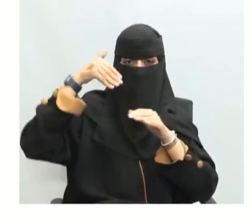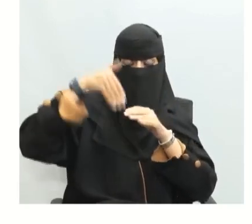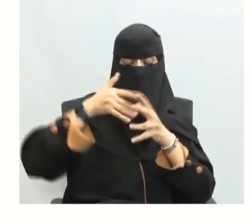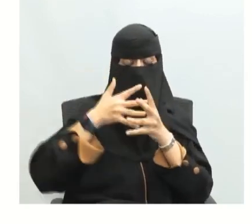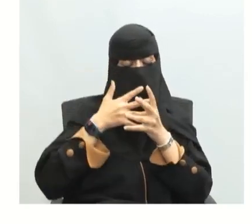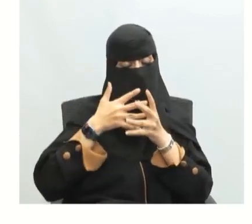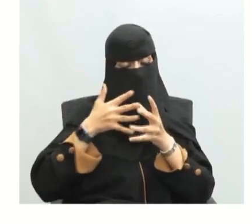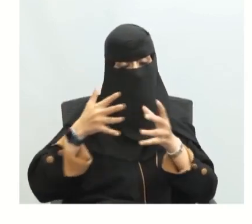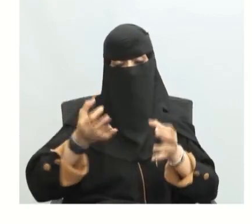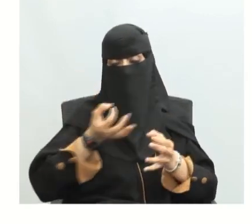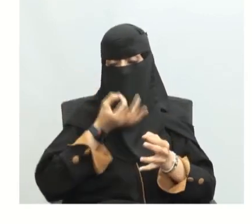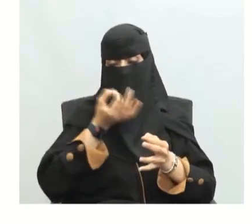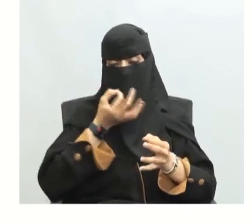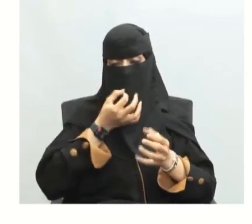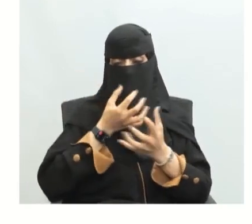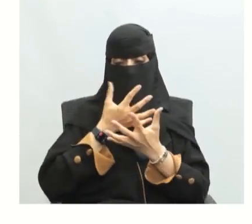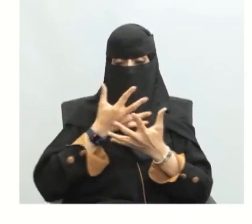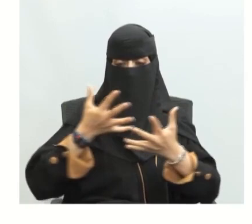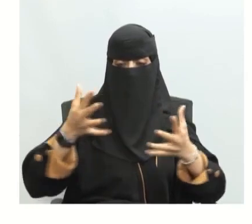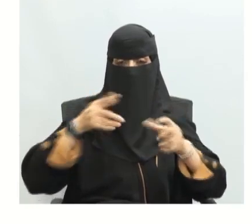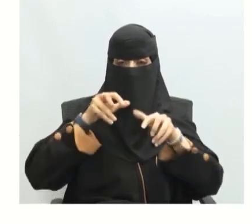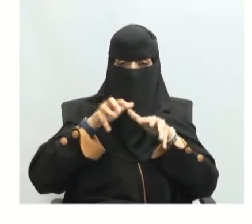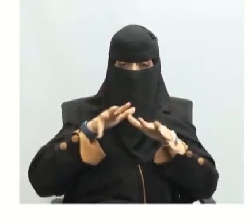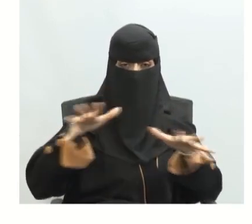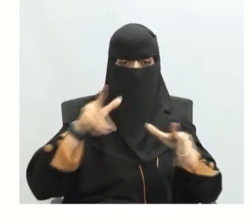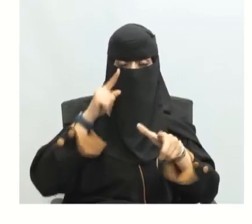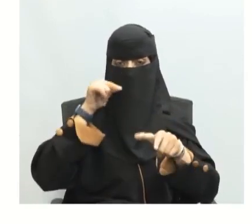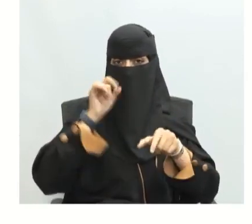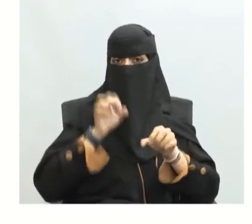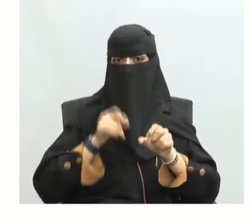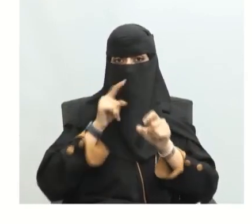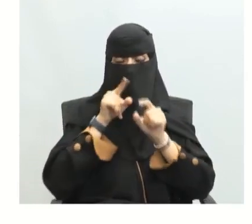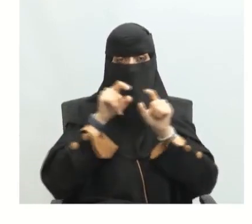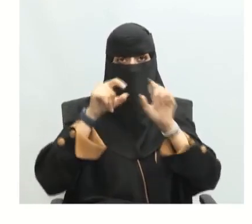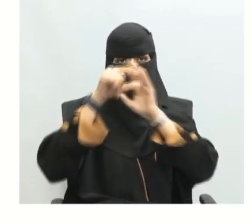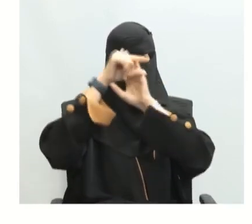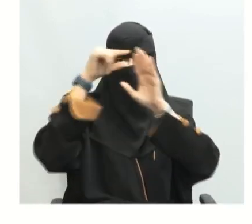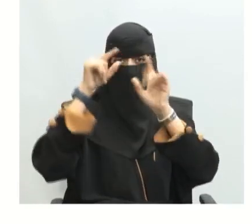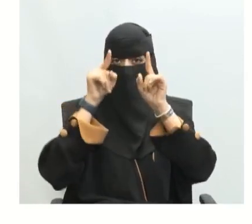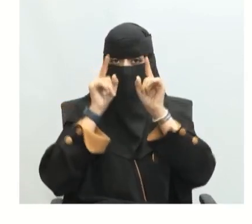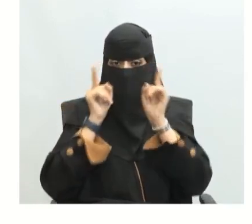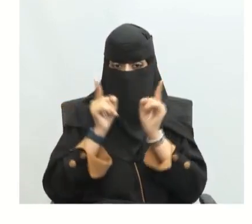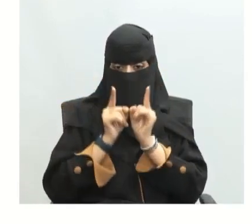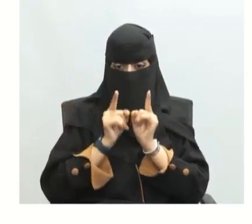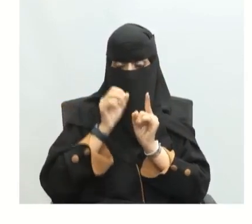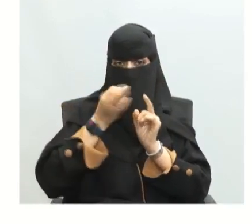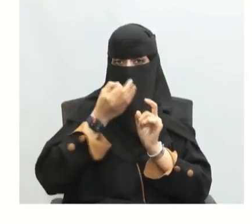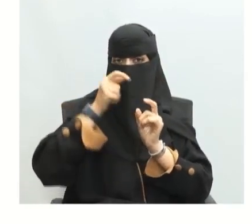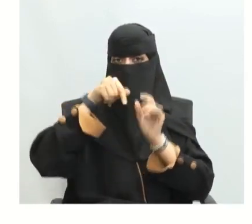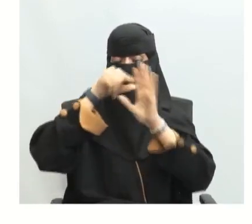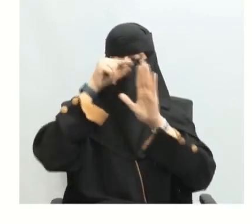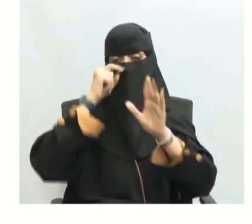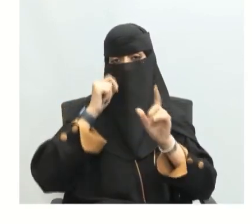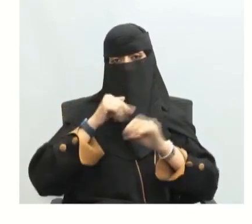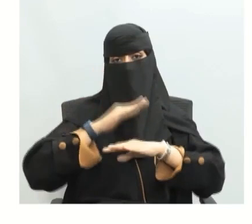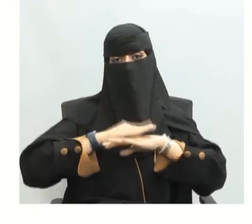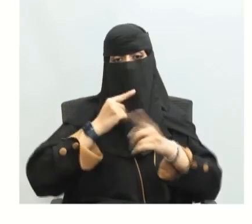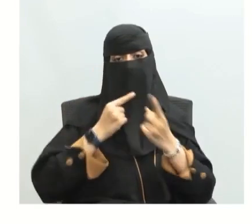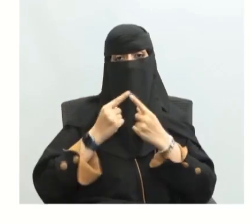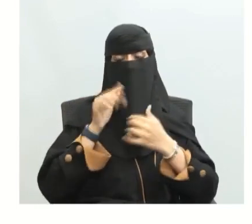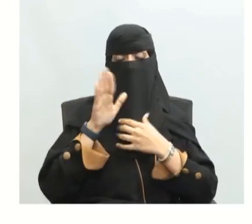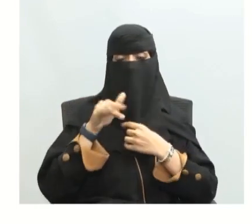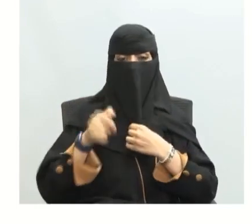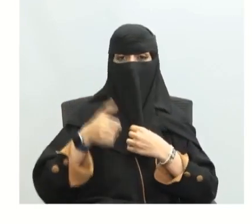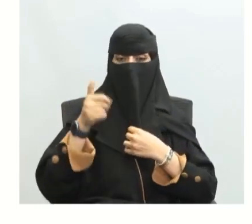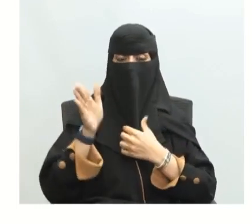الاطاله او عن التشعب فهذه من اداب الحوار التي تحقق لنا الحوار